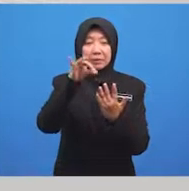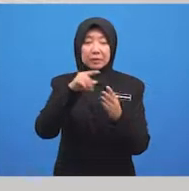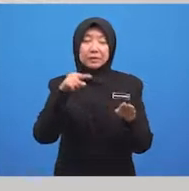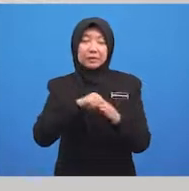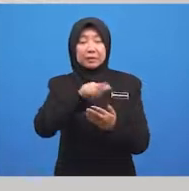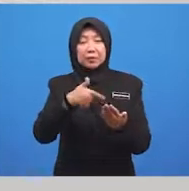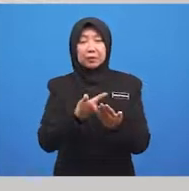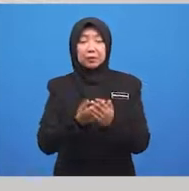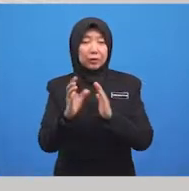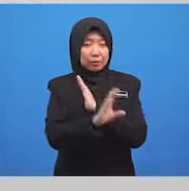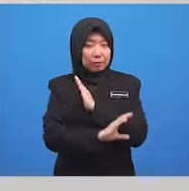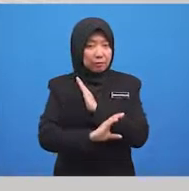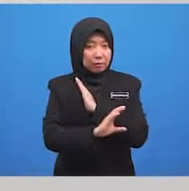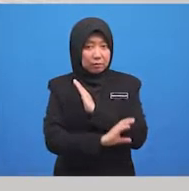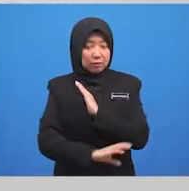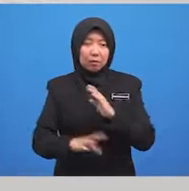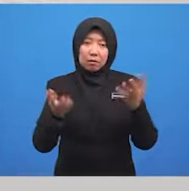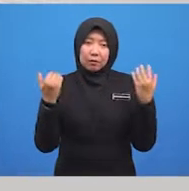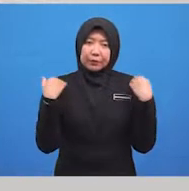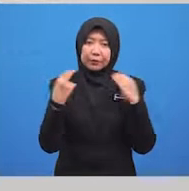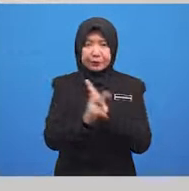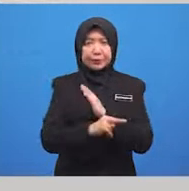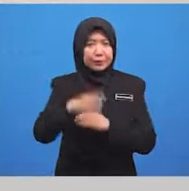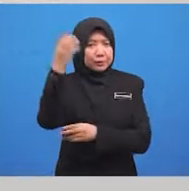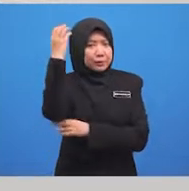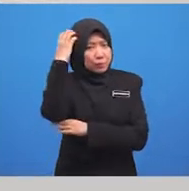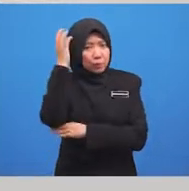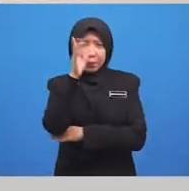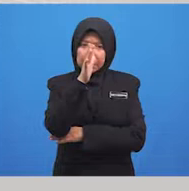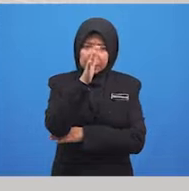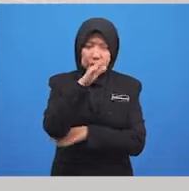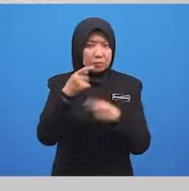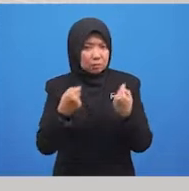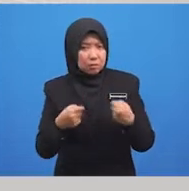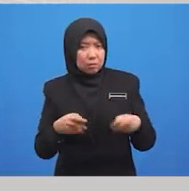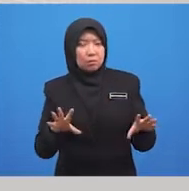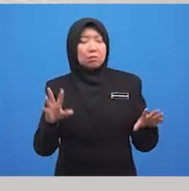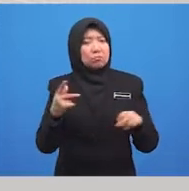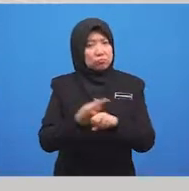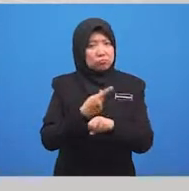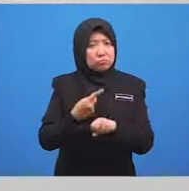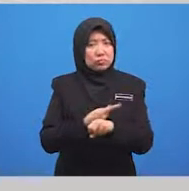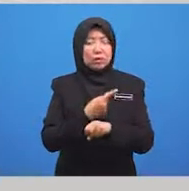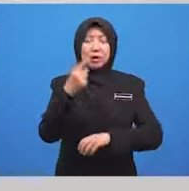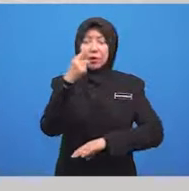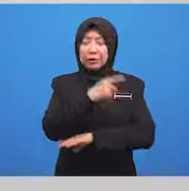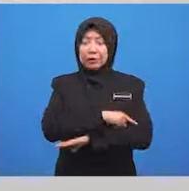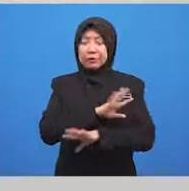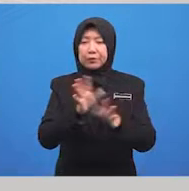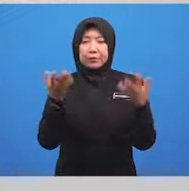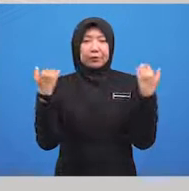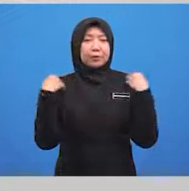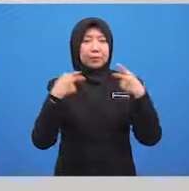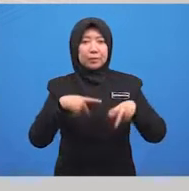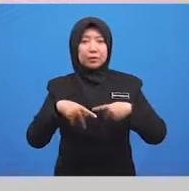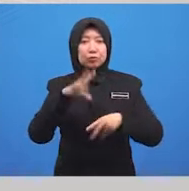negara. Terdapat beberapa negeri seperti Selangor dan Melaka telah mempraktikkan Hari Tanpa Beg Plastik